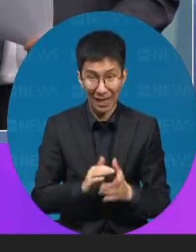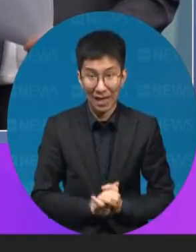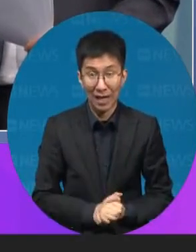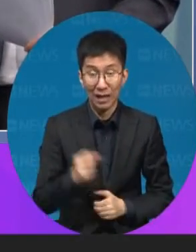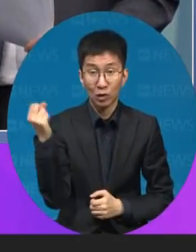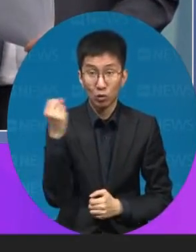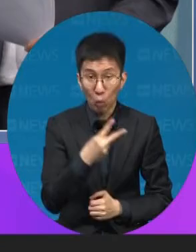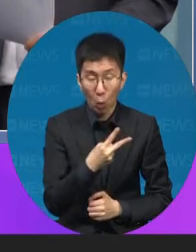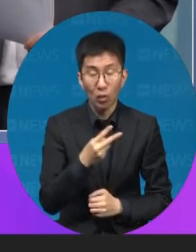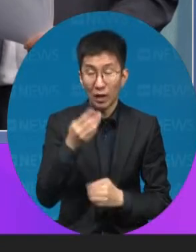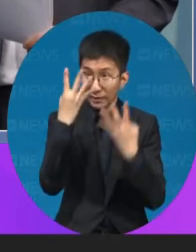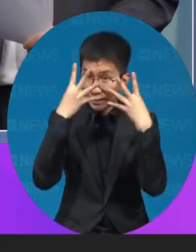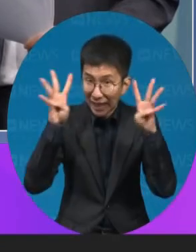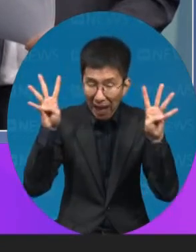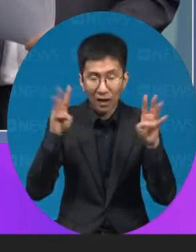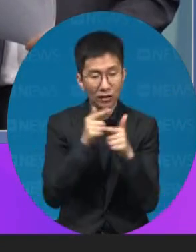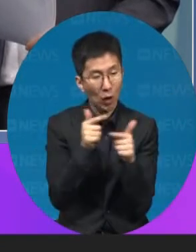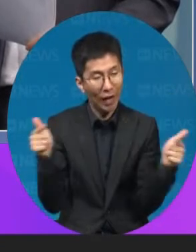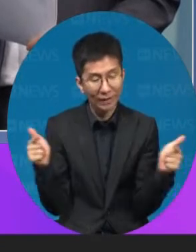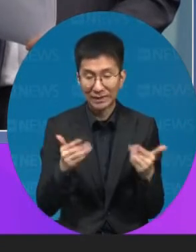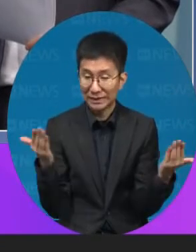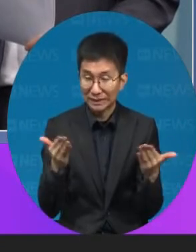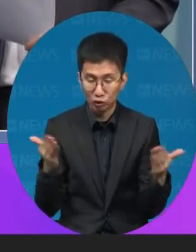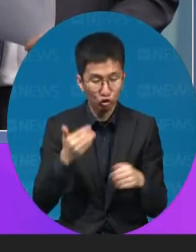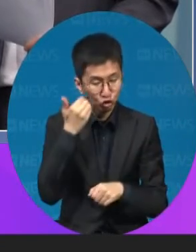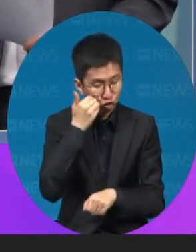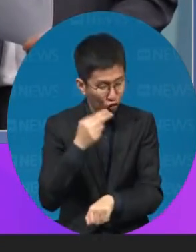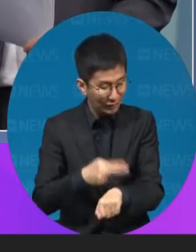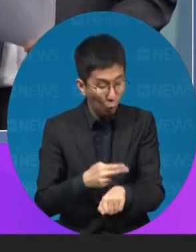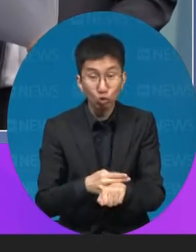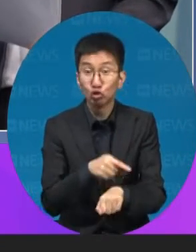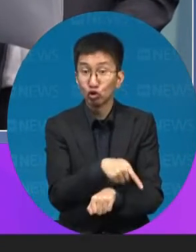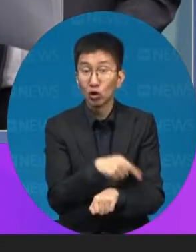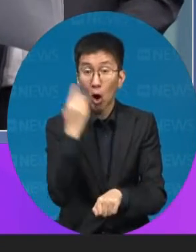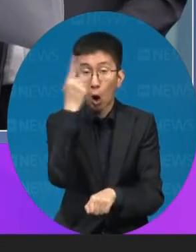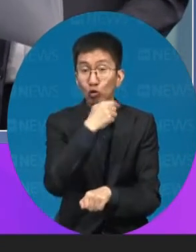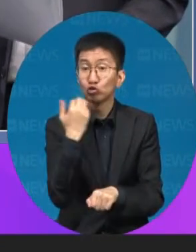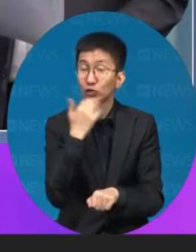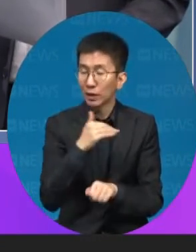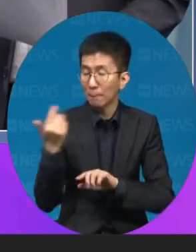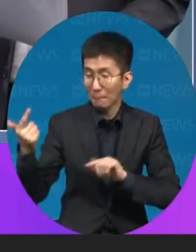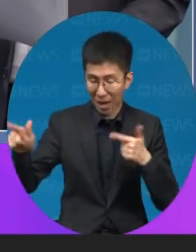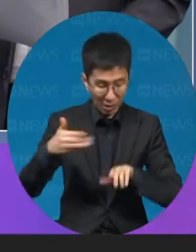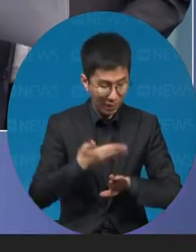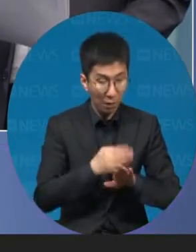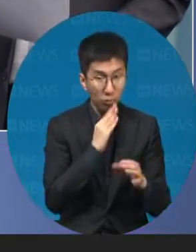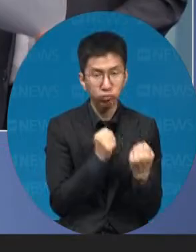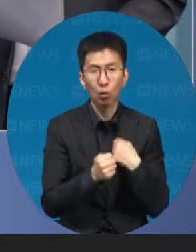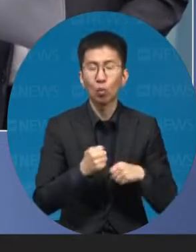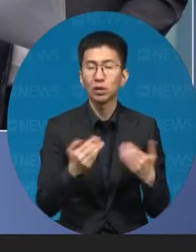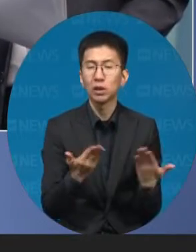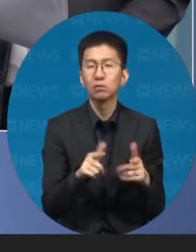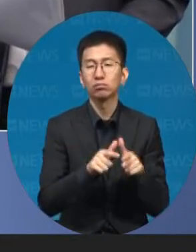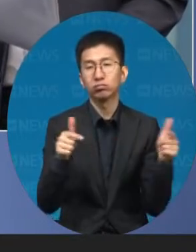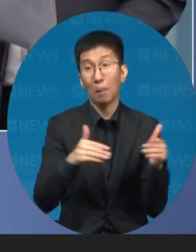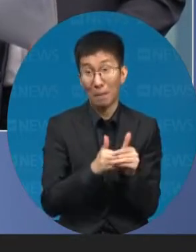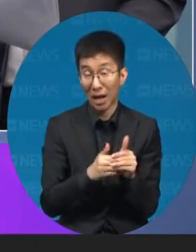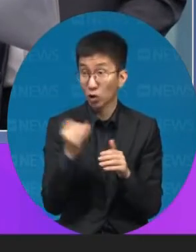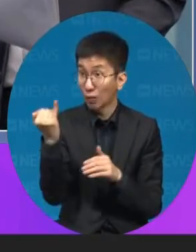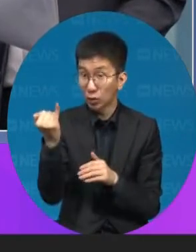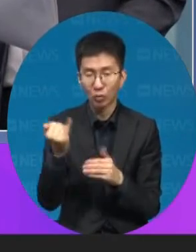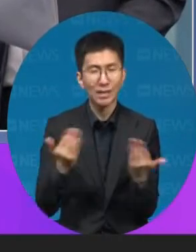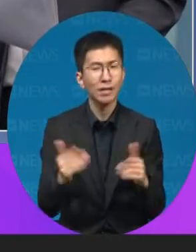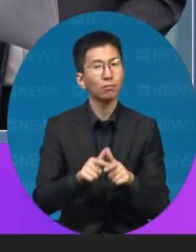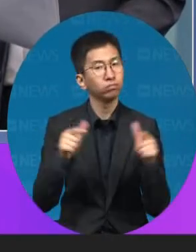9 등 교육기관에서 근무하는 소수인종 교수 pu 가입 수치가 비슷한 수치입니다 아 또 여성 패널의 비중도 크게 들었습니다 2